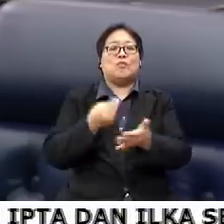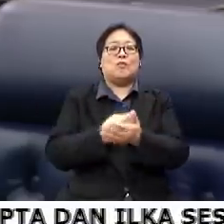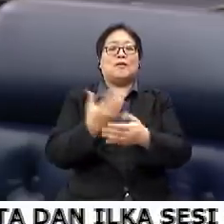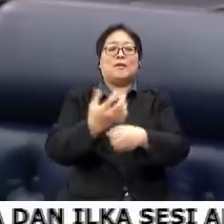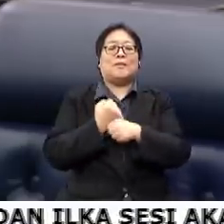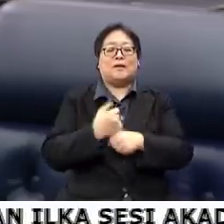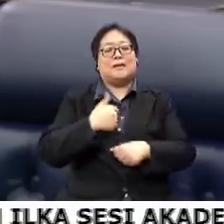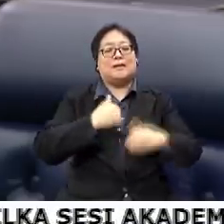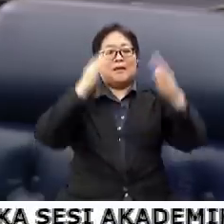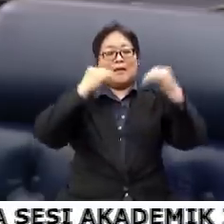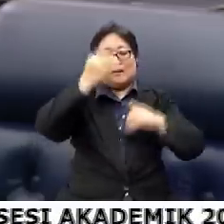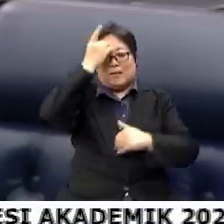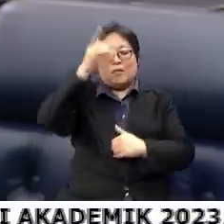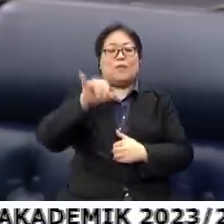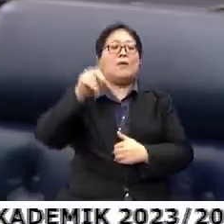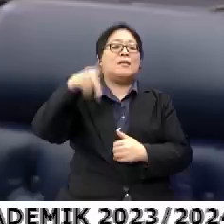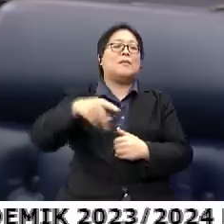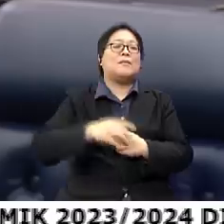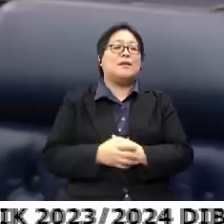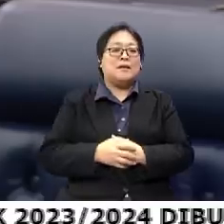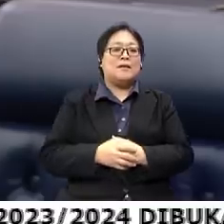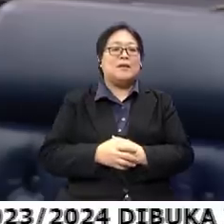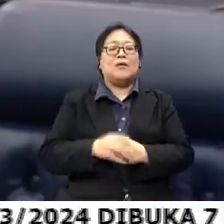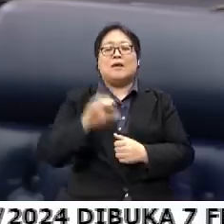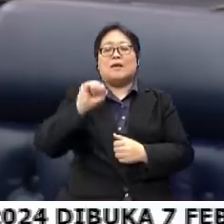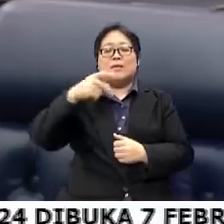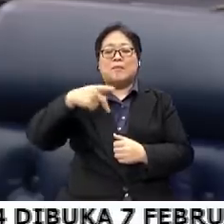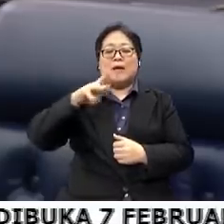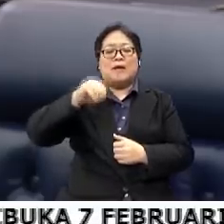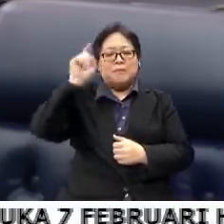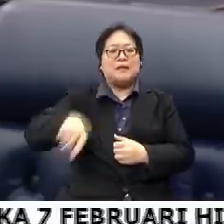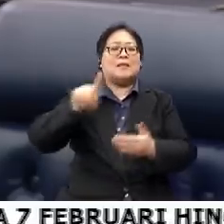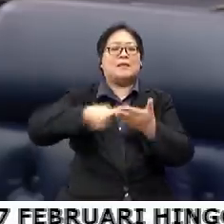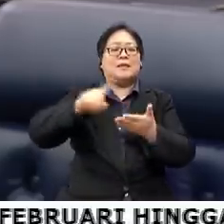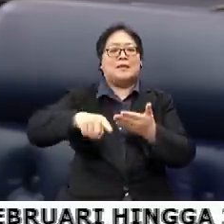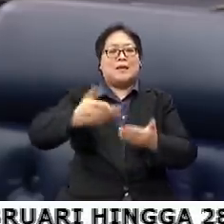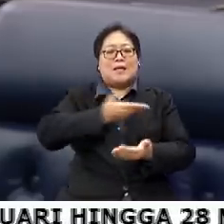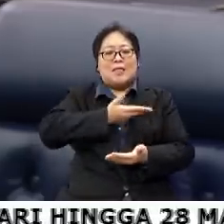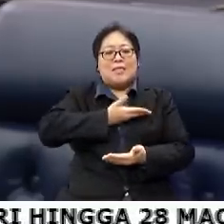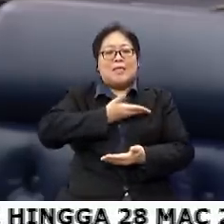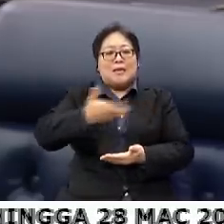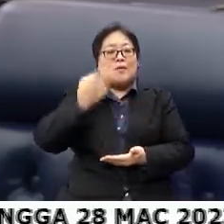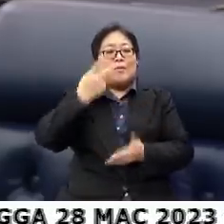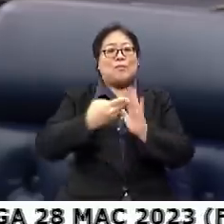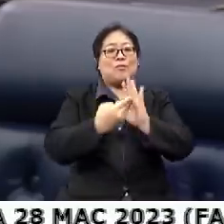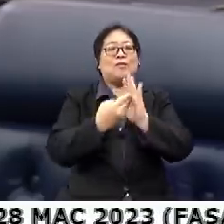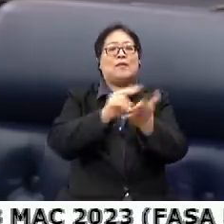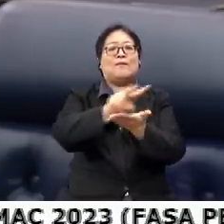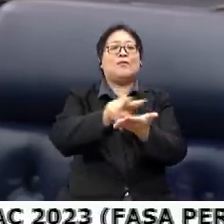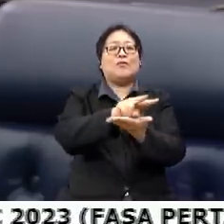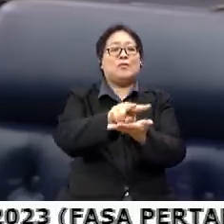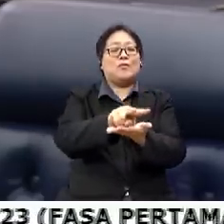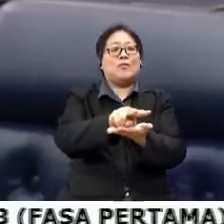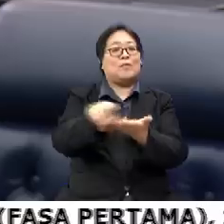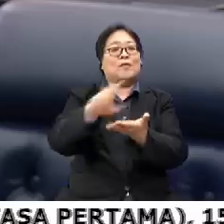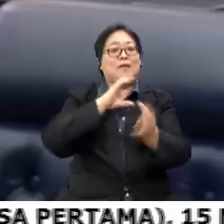Saya berharap Datuk Speaker, agensi seperti SPRM, siasat ini depan mata kita ada bukti video yang mereka